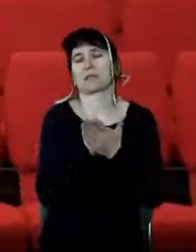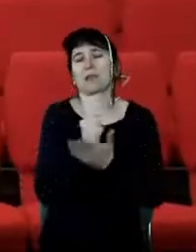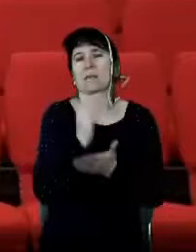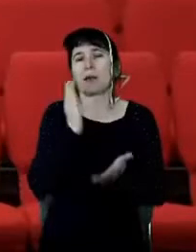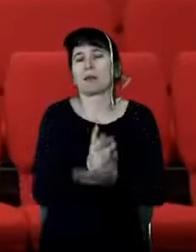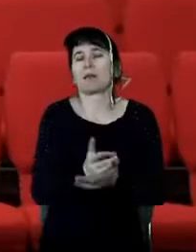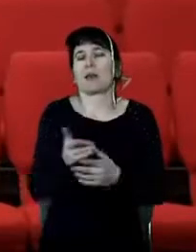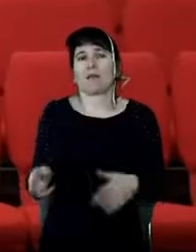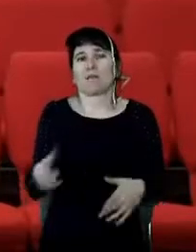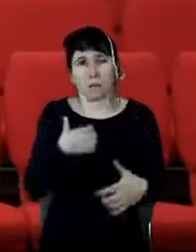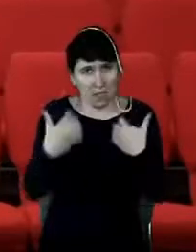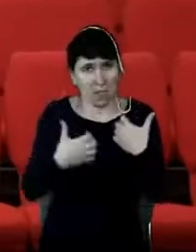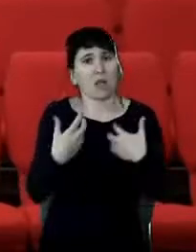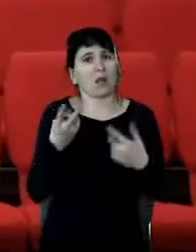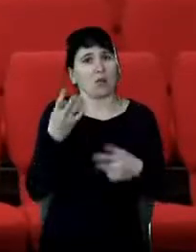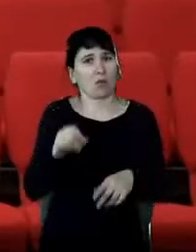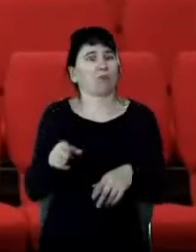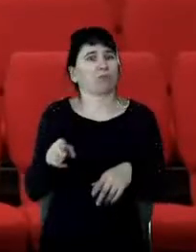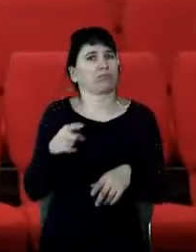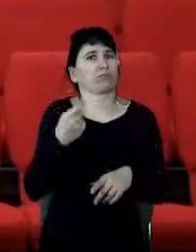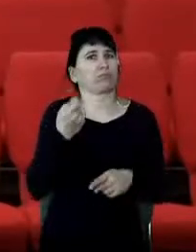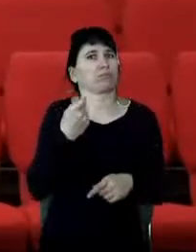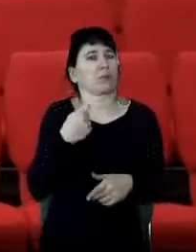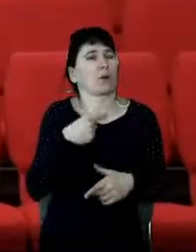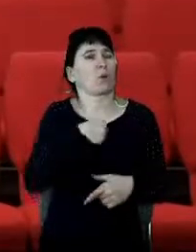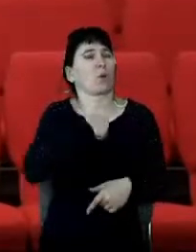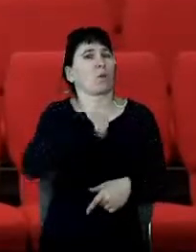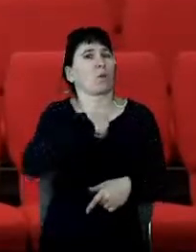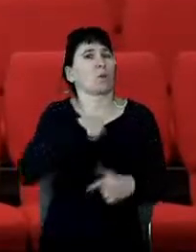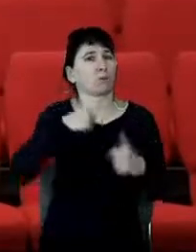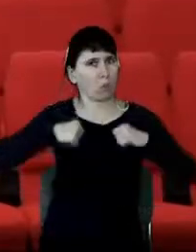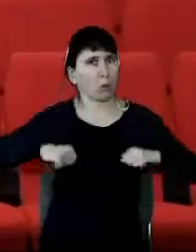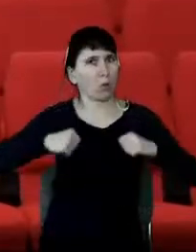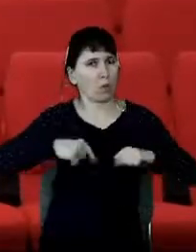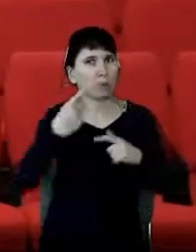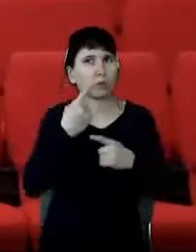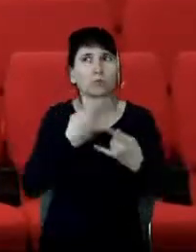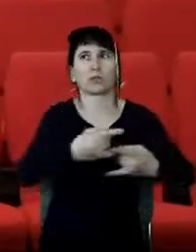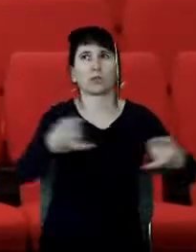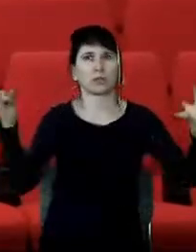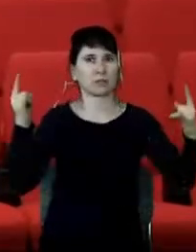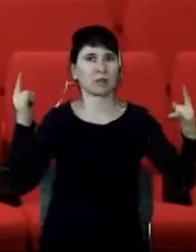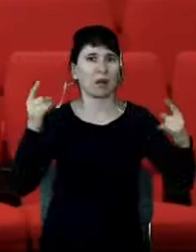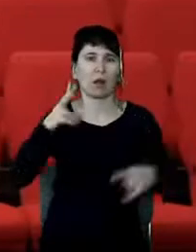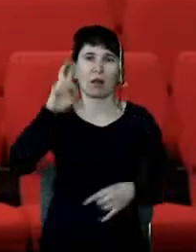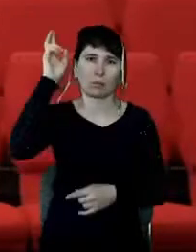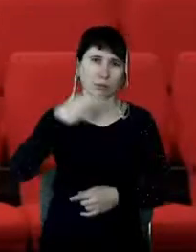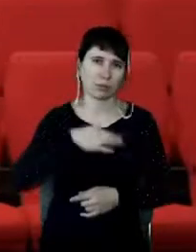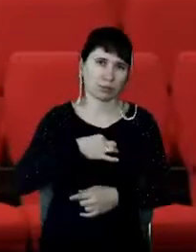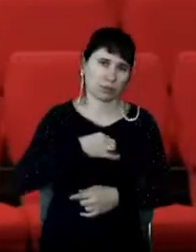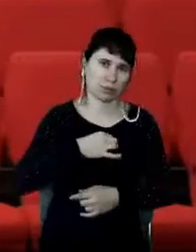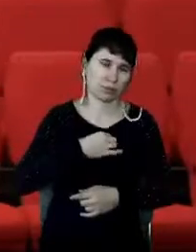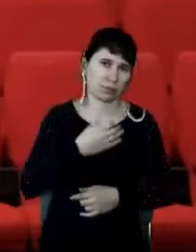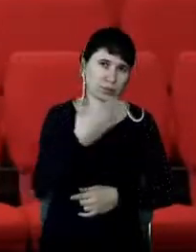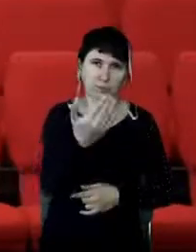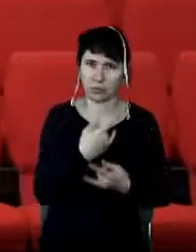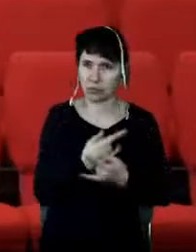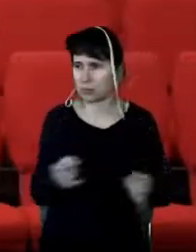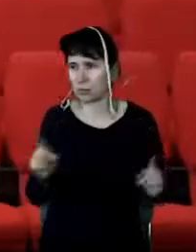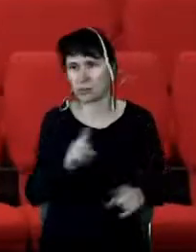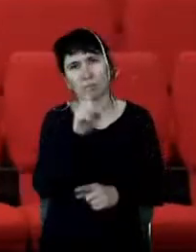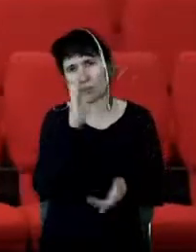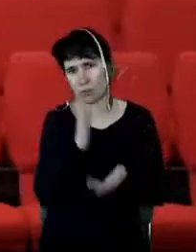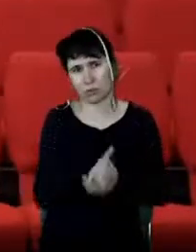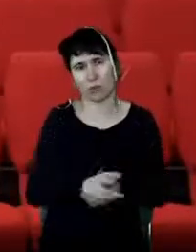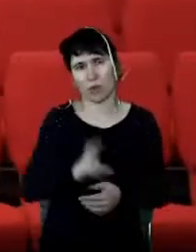це все для Бога було маловажливим. Тому що в Бога є сила. Тому що в Бога є